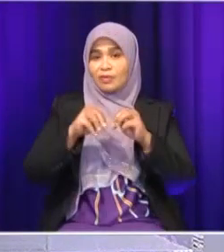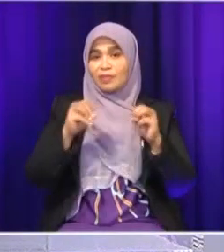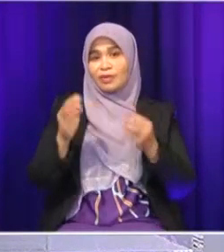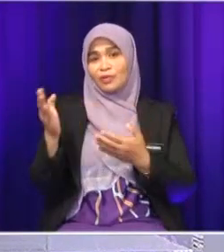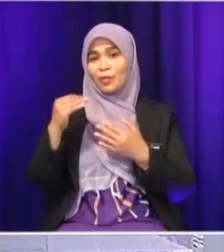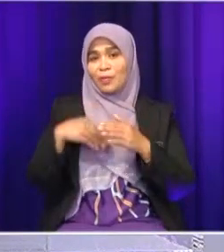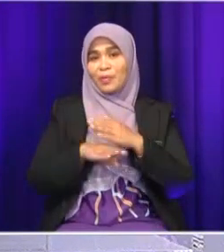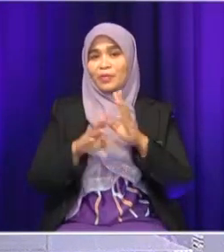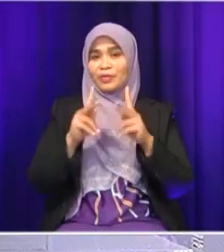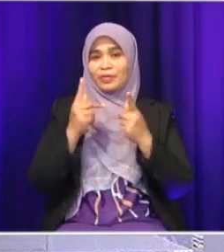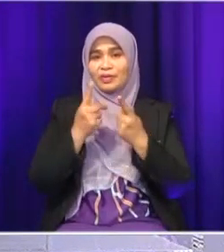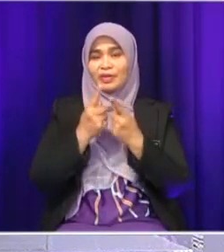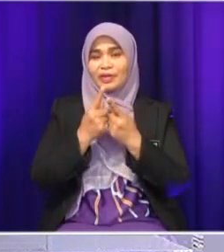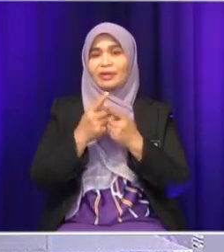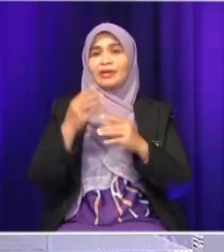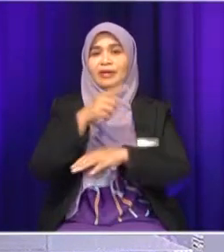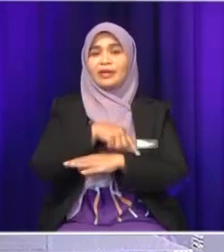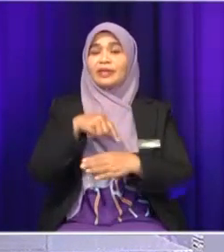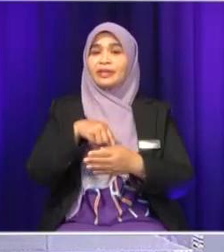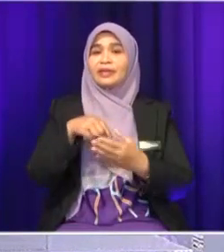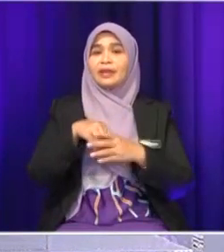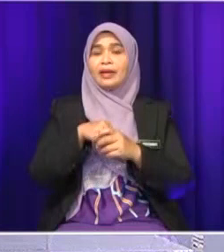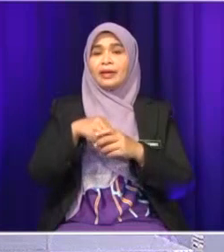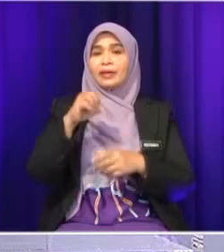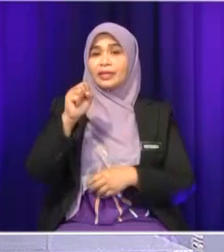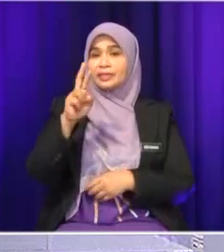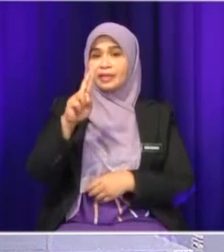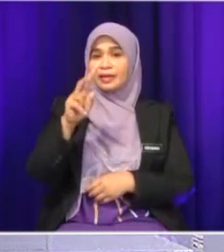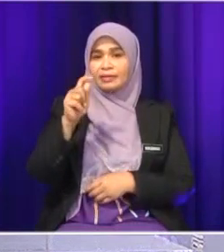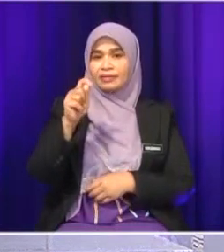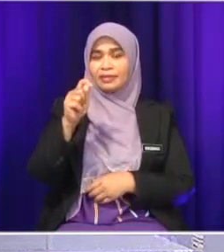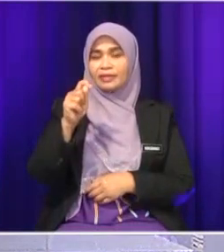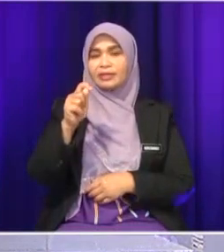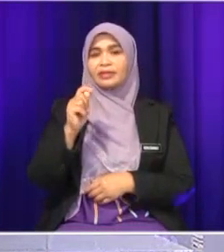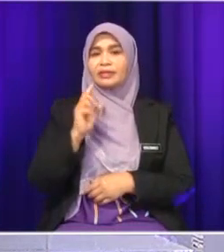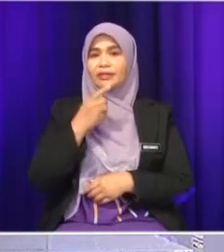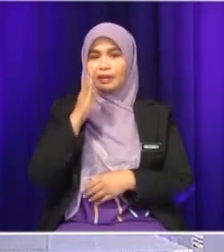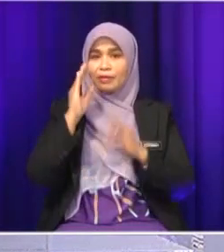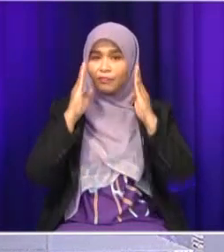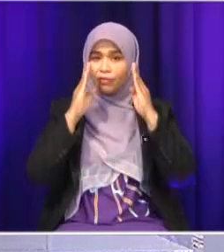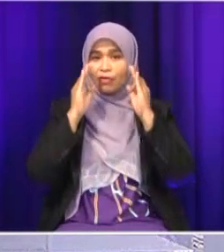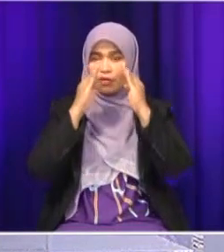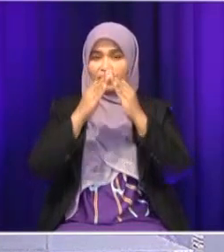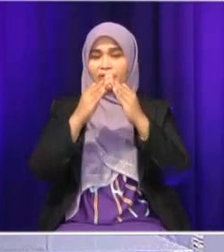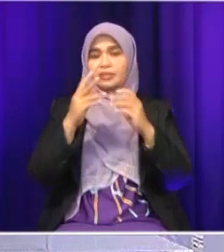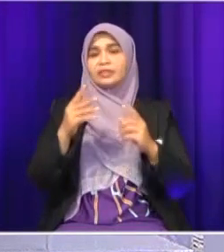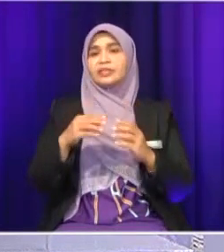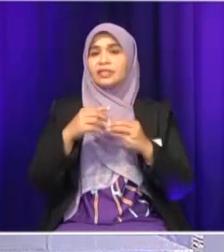hari ini di dalam sains rumah tangga kita ke fokuskan tentang prinsip dan ekonomi